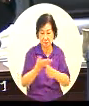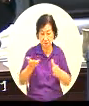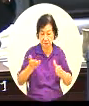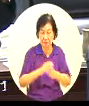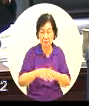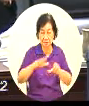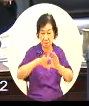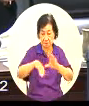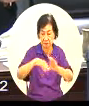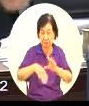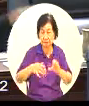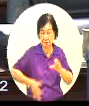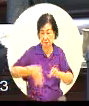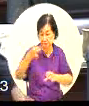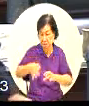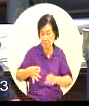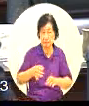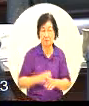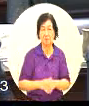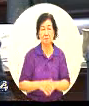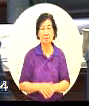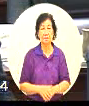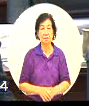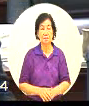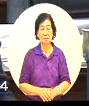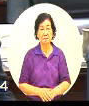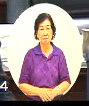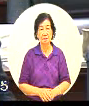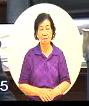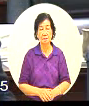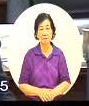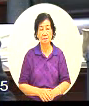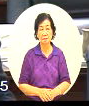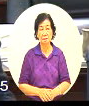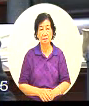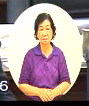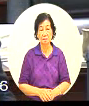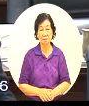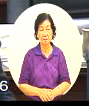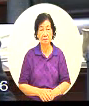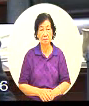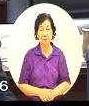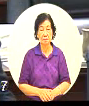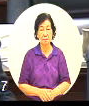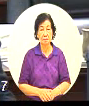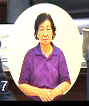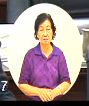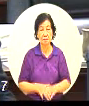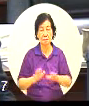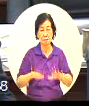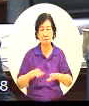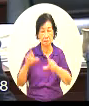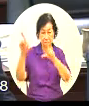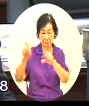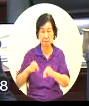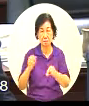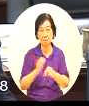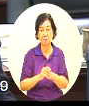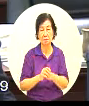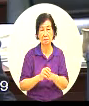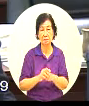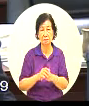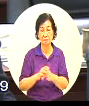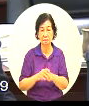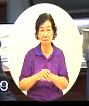包。 好，谢谢主席哈，谢谢那个议员哈。以目前空污费进行是